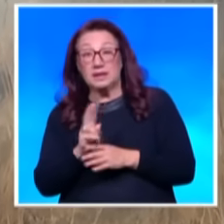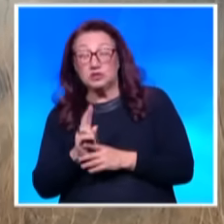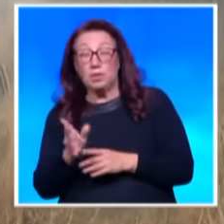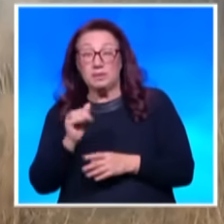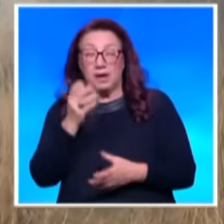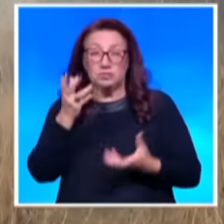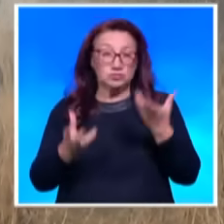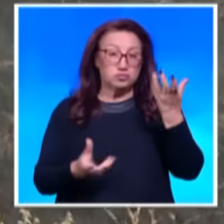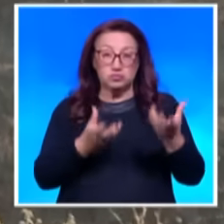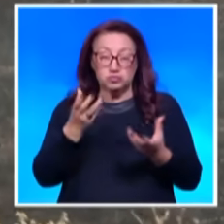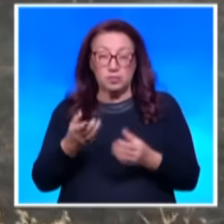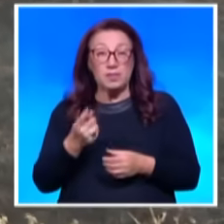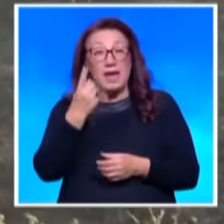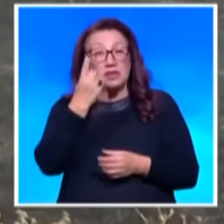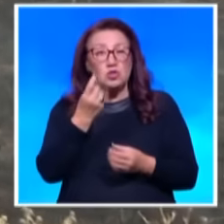вече загасено огнище.